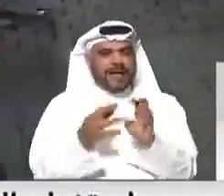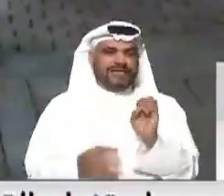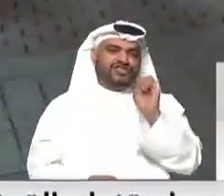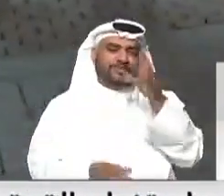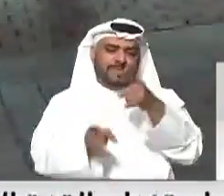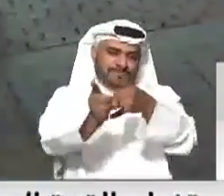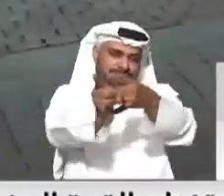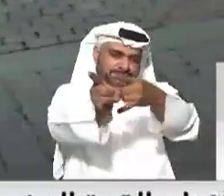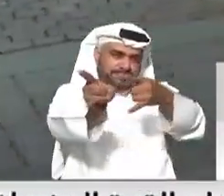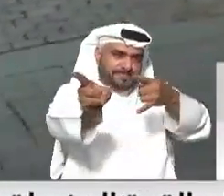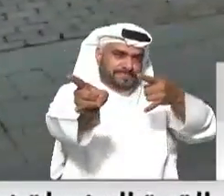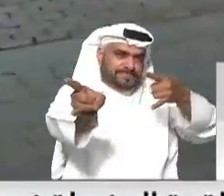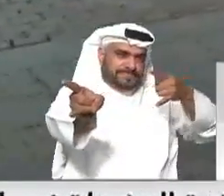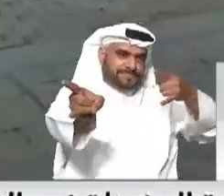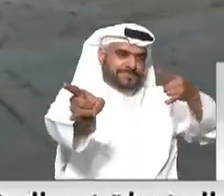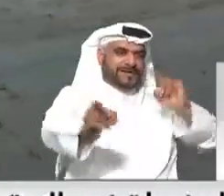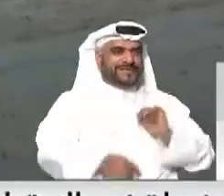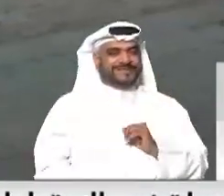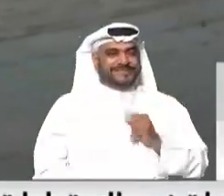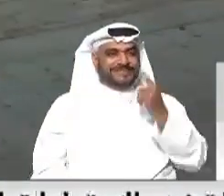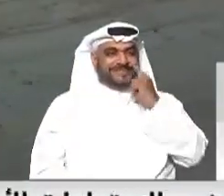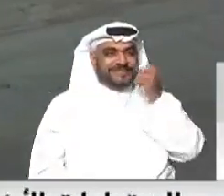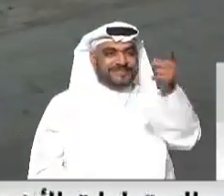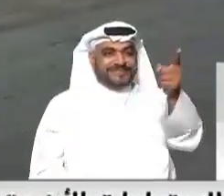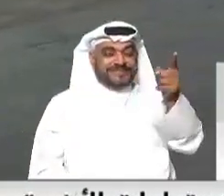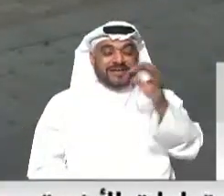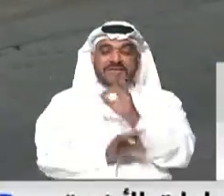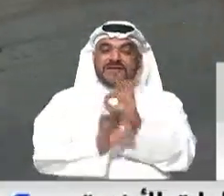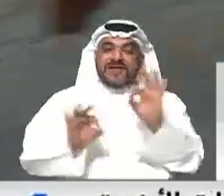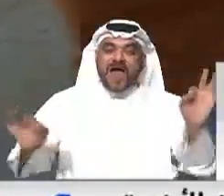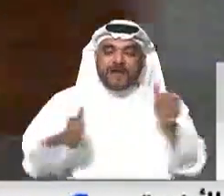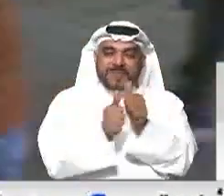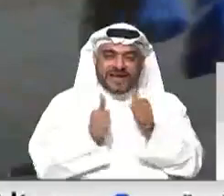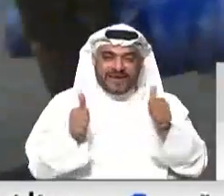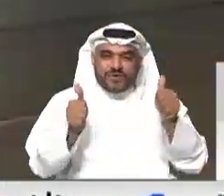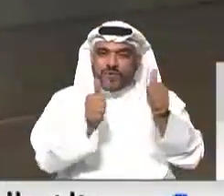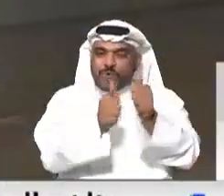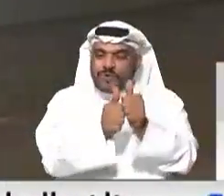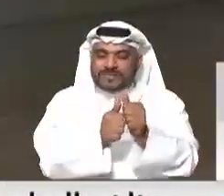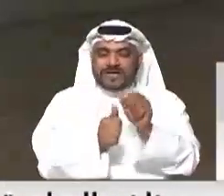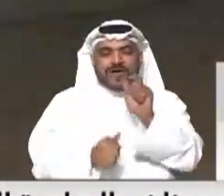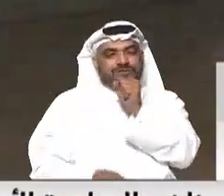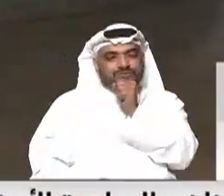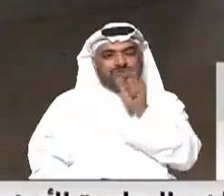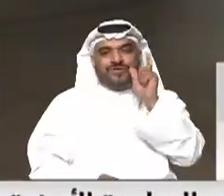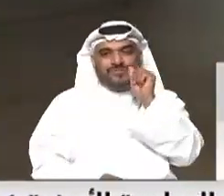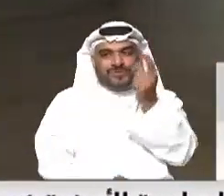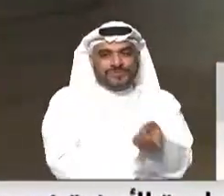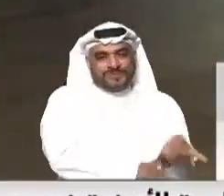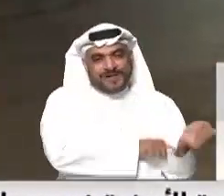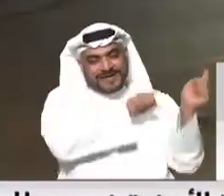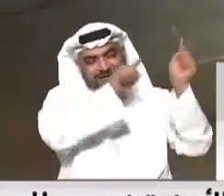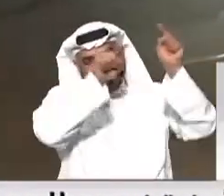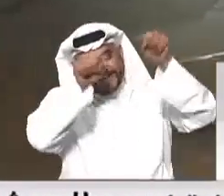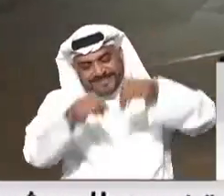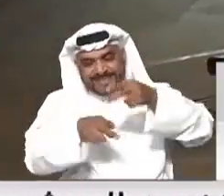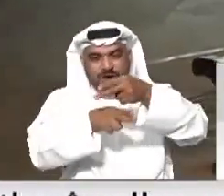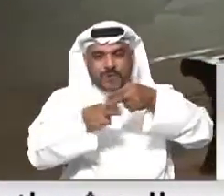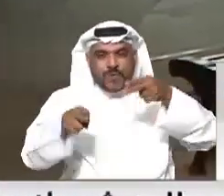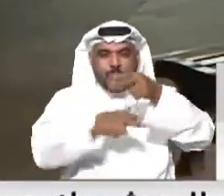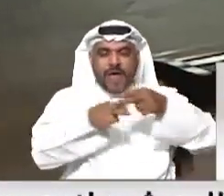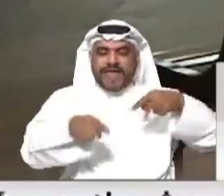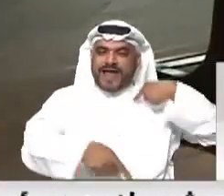أجواء فرح وبهجة تمتاز بها البيوت والأسر في ظل عادات وتقاليد اعتادوا عليها